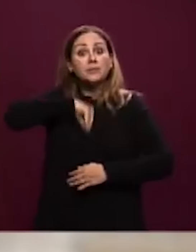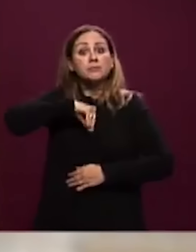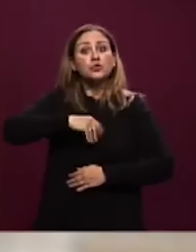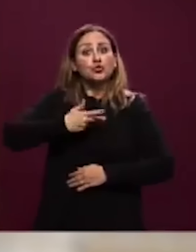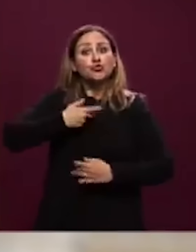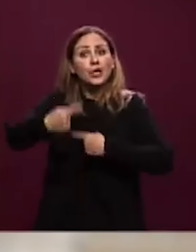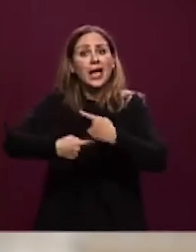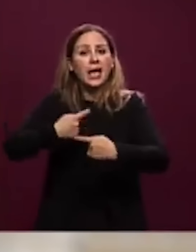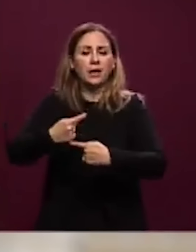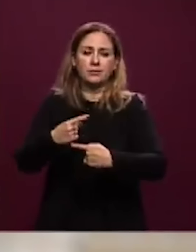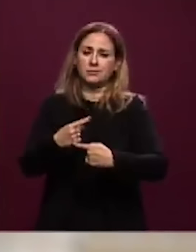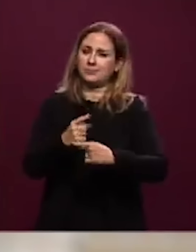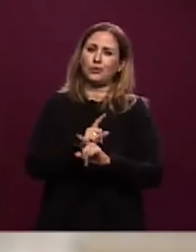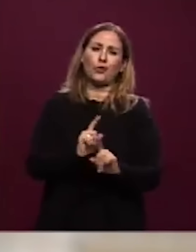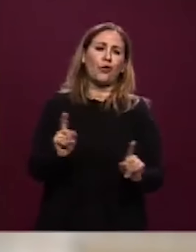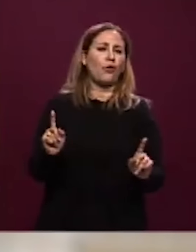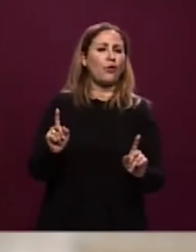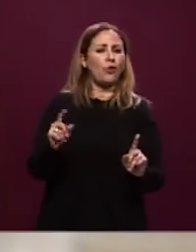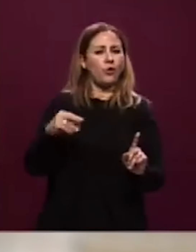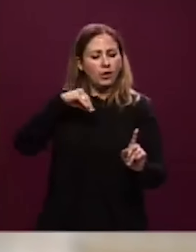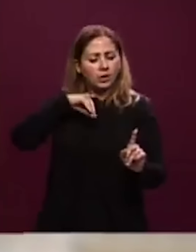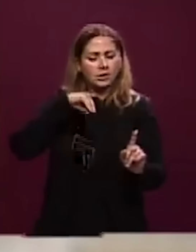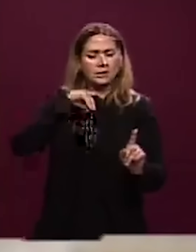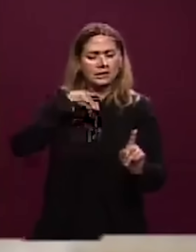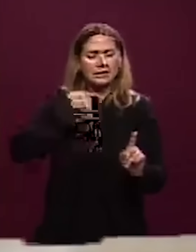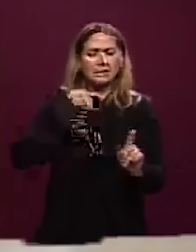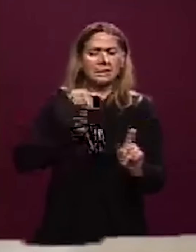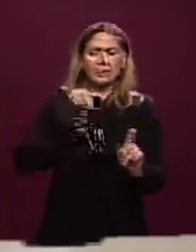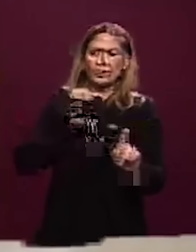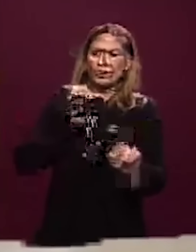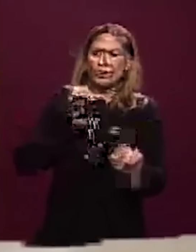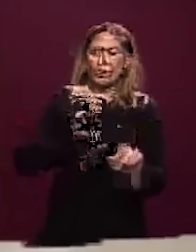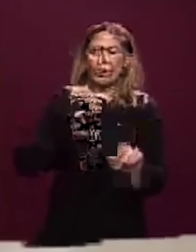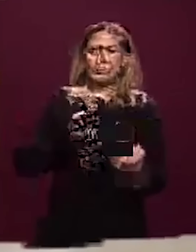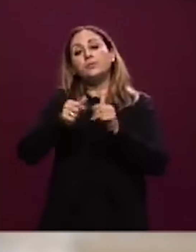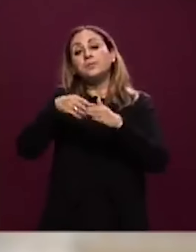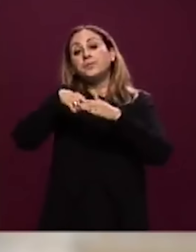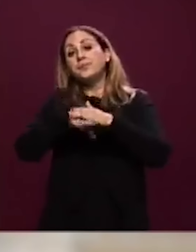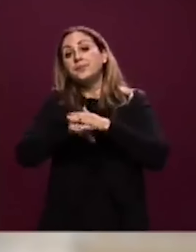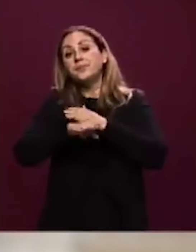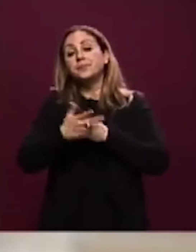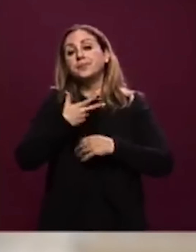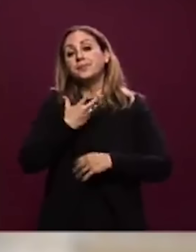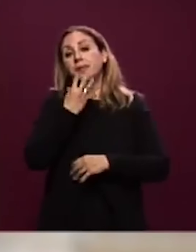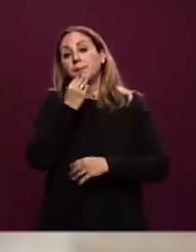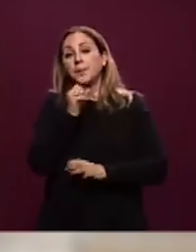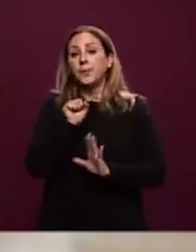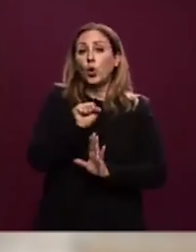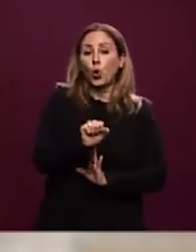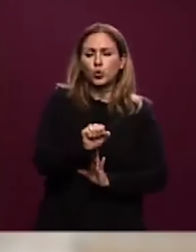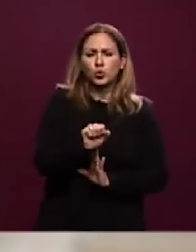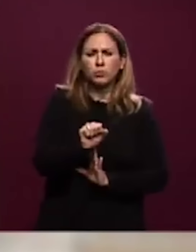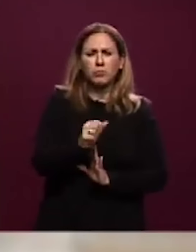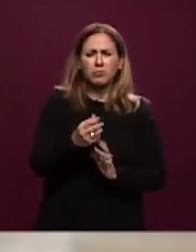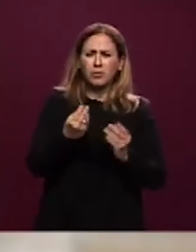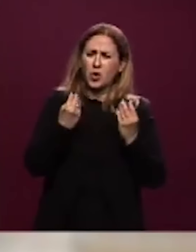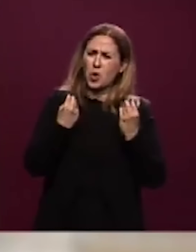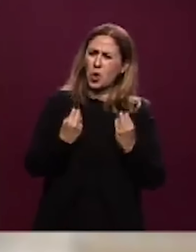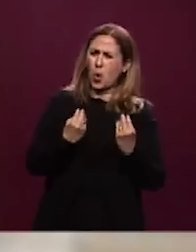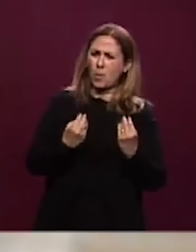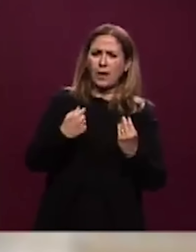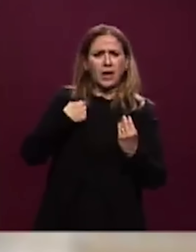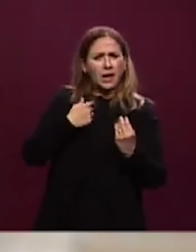con l'odio nei confronti di chi sta commettendo questo crimine. Ma io condanno Hamas e